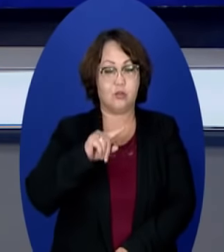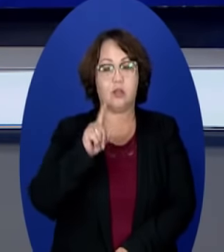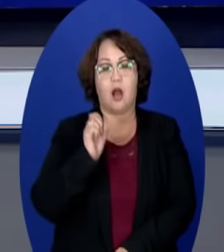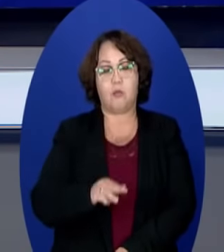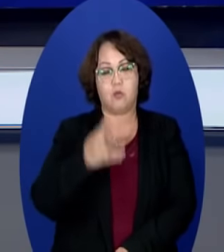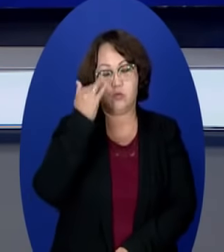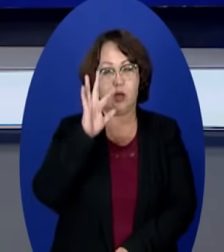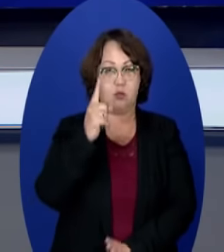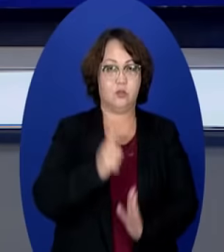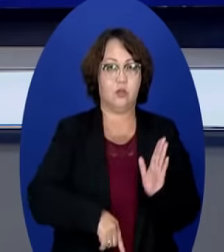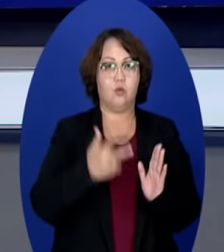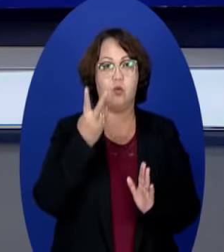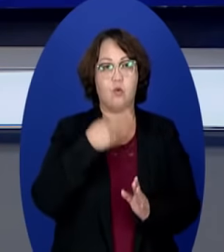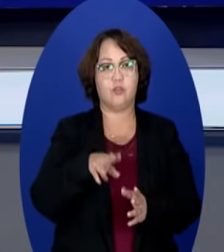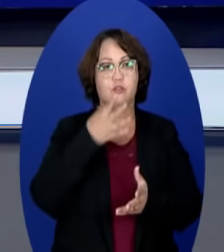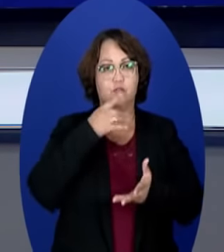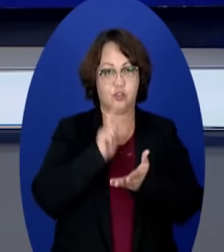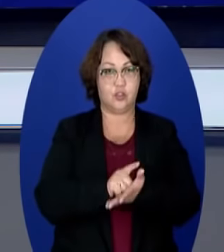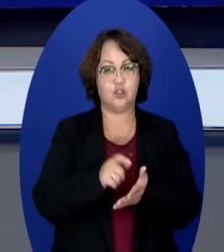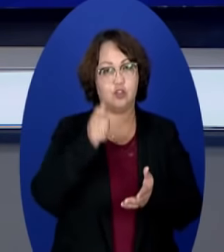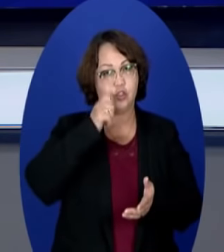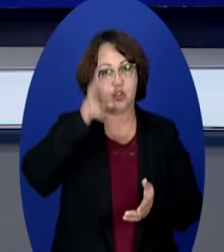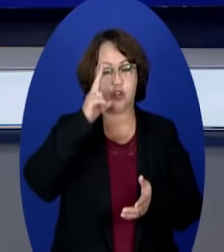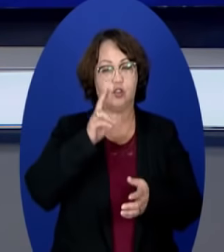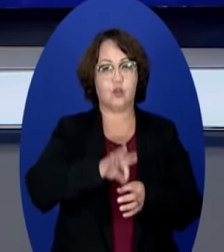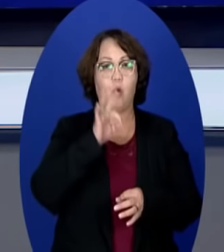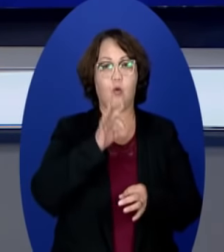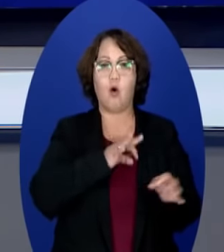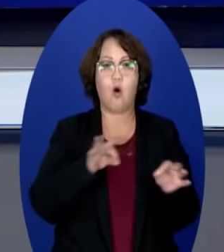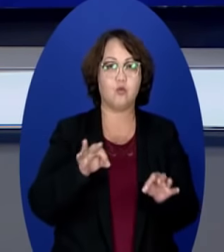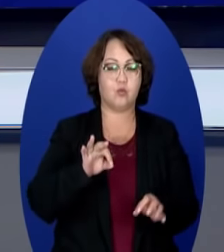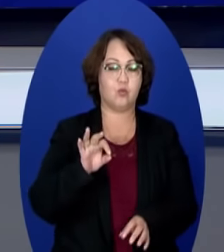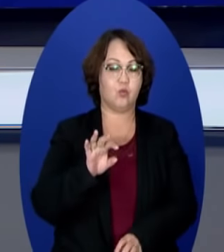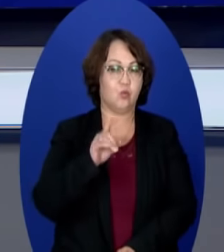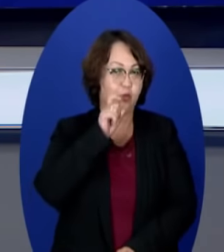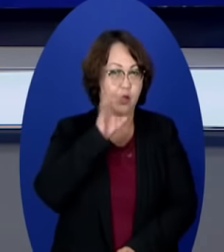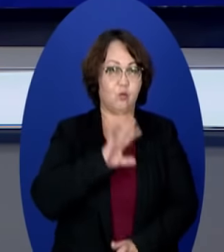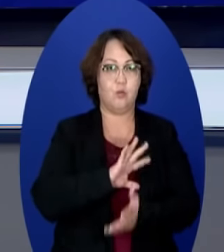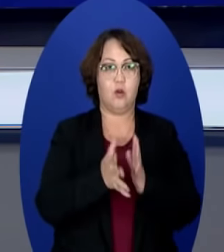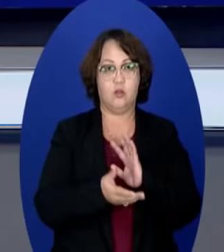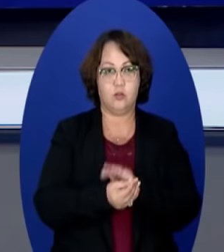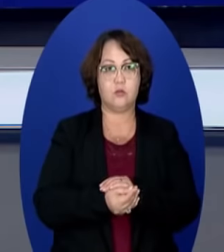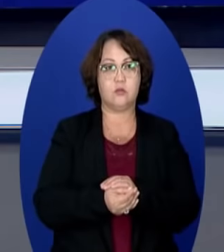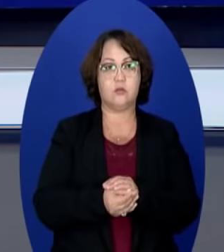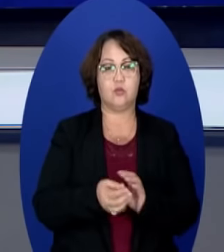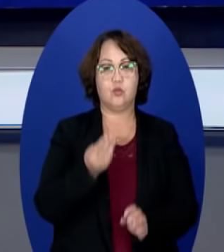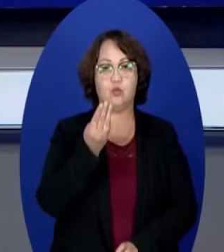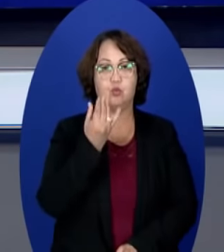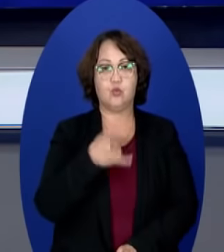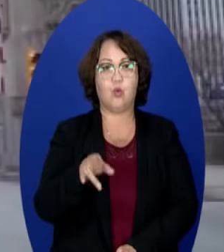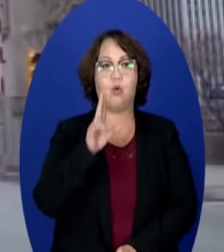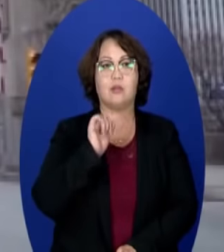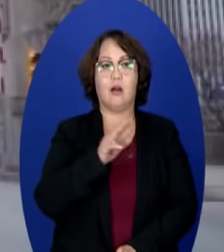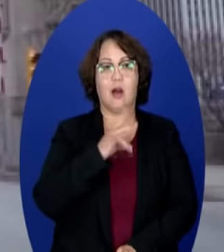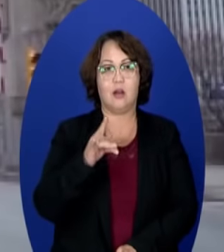ирэх 11-р сарын 3-нд тоглогдсон ерөнхийлөгчийн сонгуулийг хойшлуулахыг хүсэхгүй байгаа ч шуудангаар санал өгөхийг эсэргүүцэж байгаагаа дахин